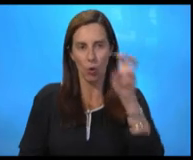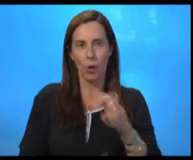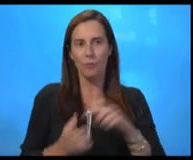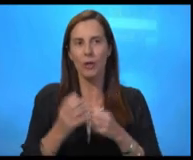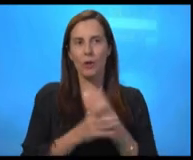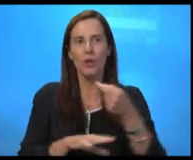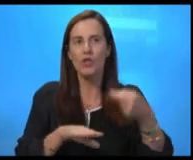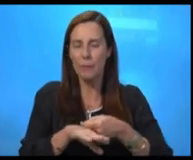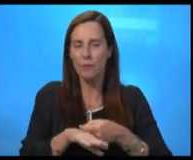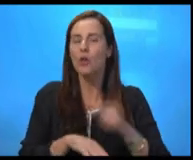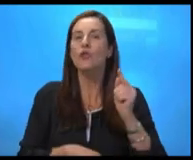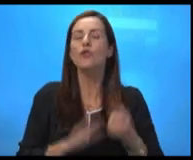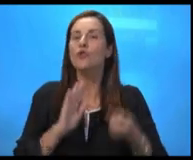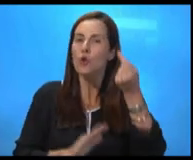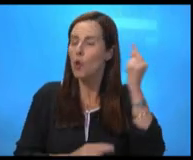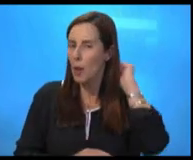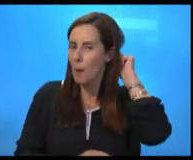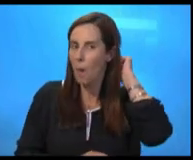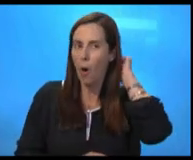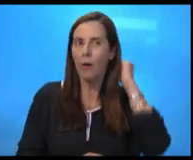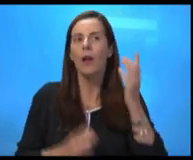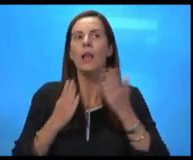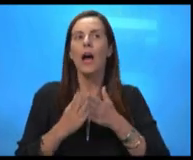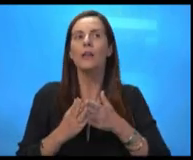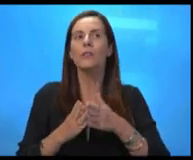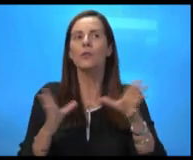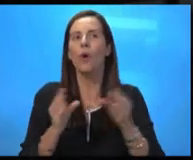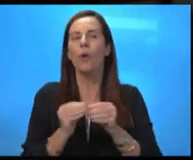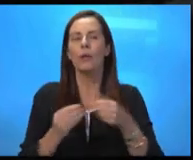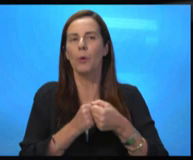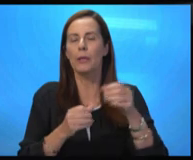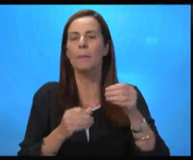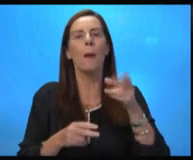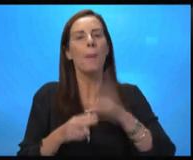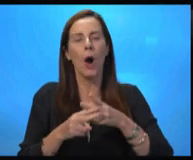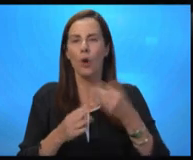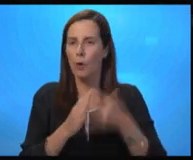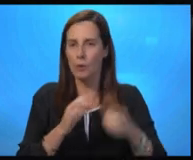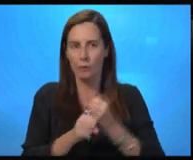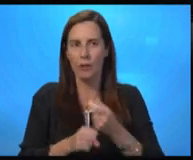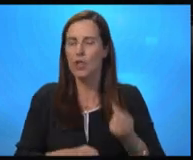chips that would be implanted in the brain to help address disease and dysfunction. A chip in your brain.